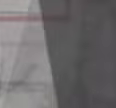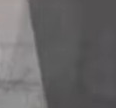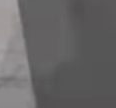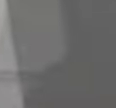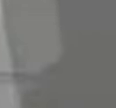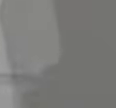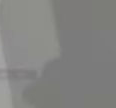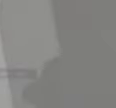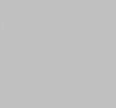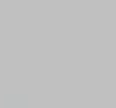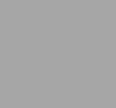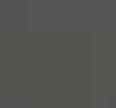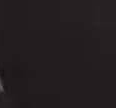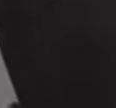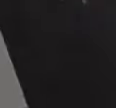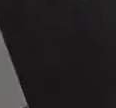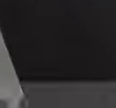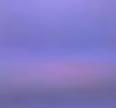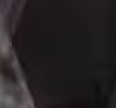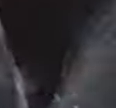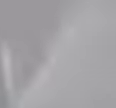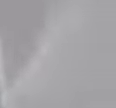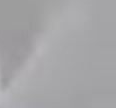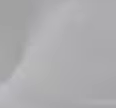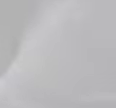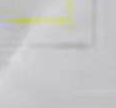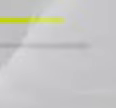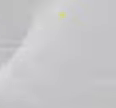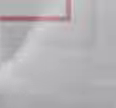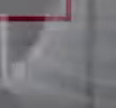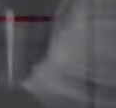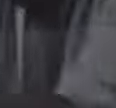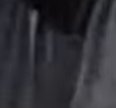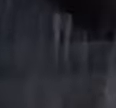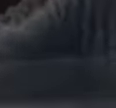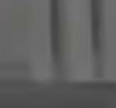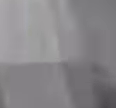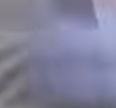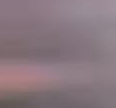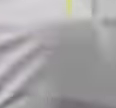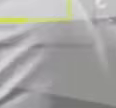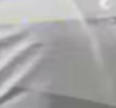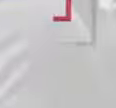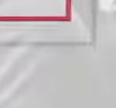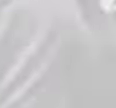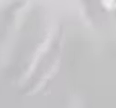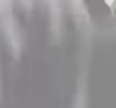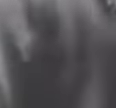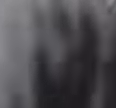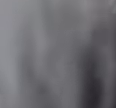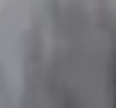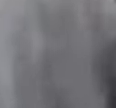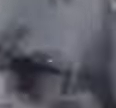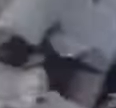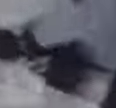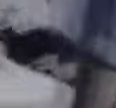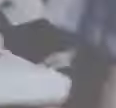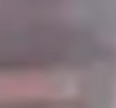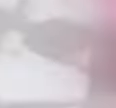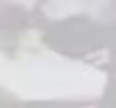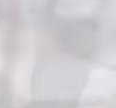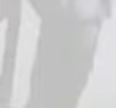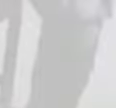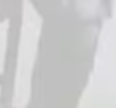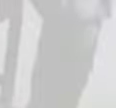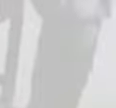perlu lakukan dengan yakin dan bijaksana. Menilai dengan matang dan rasional. Tanggungjawab di bahu